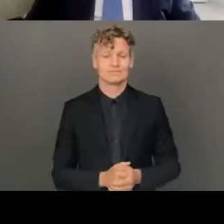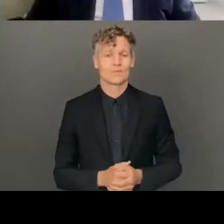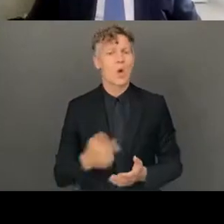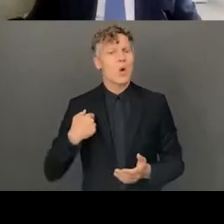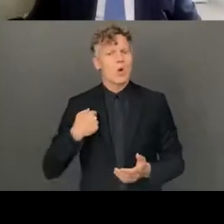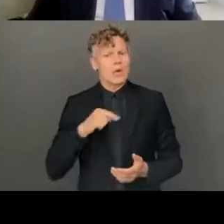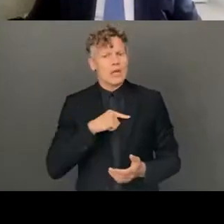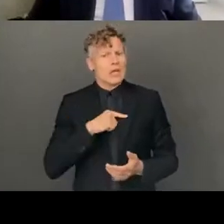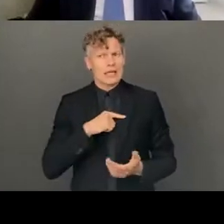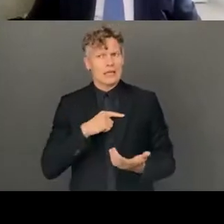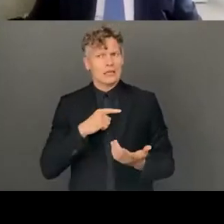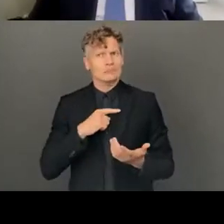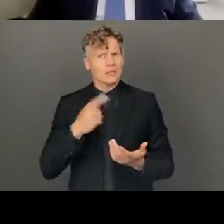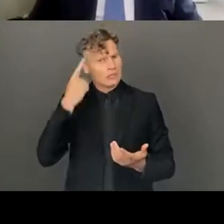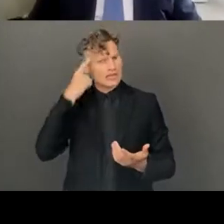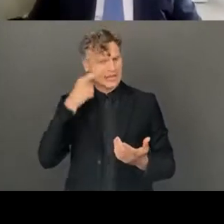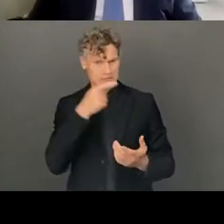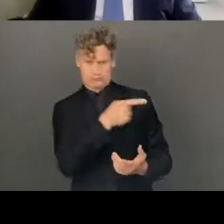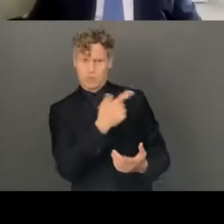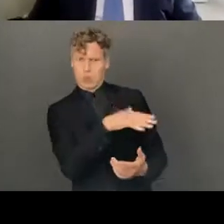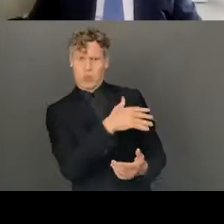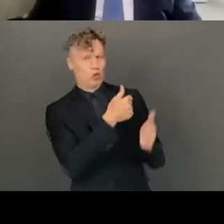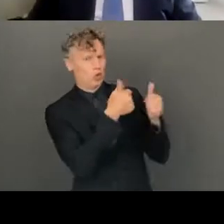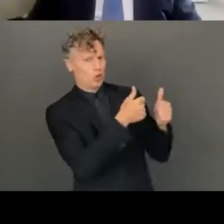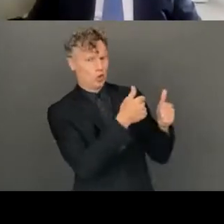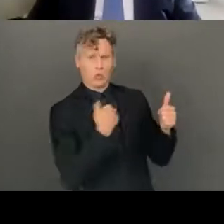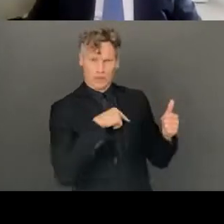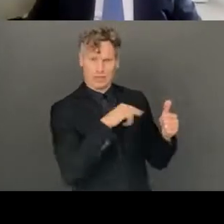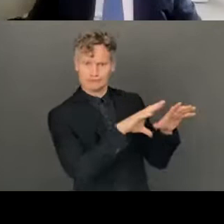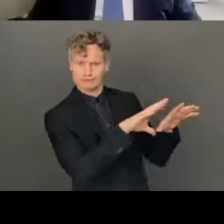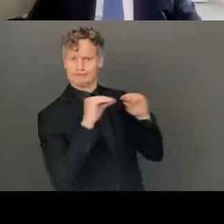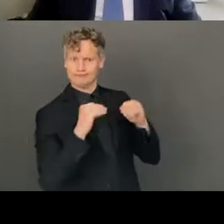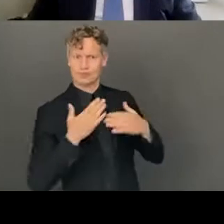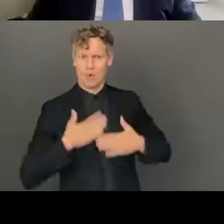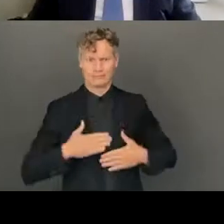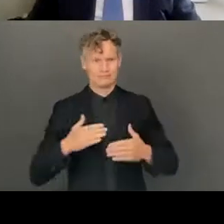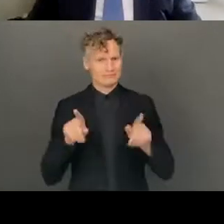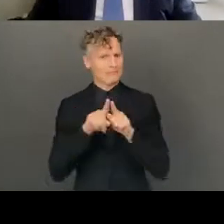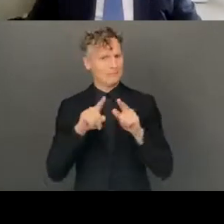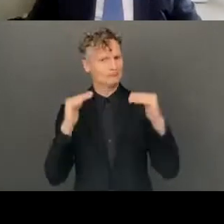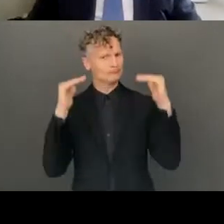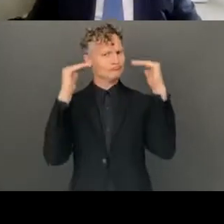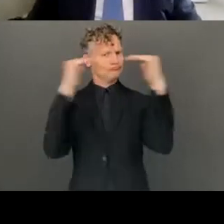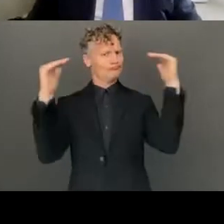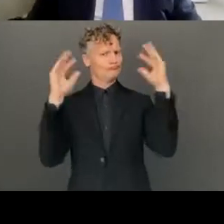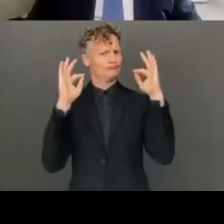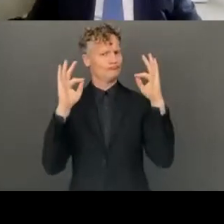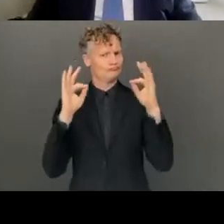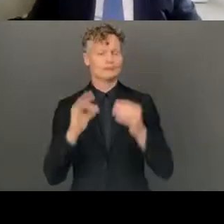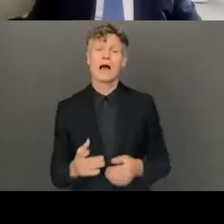beaucoup d'ambition pour le sommet de Oslo en 2022. Malheureusement, suite à la COVID-19, le